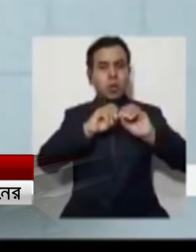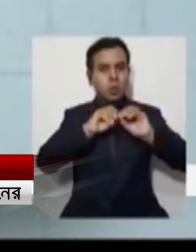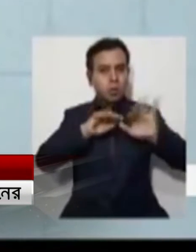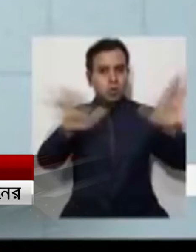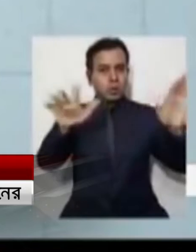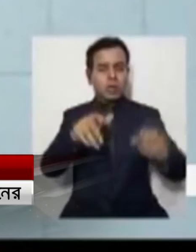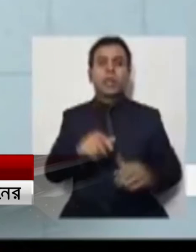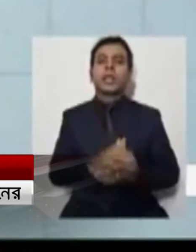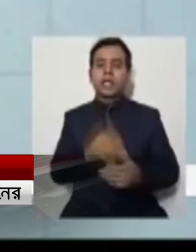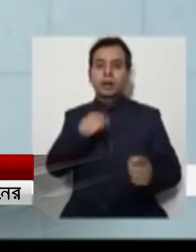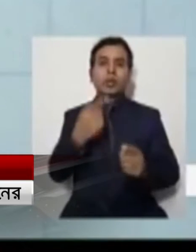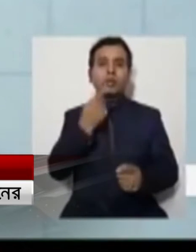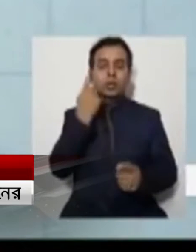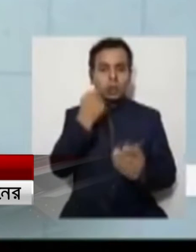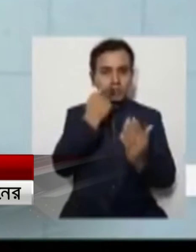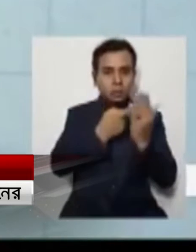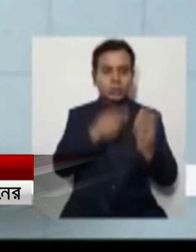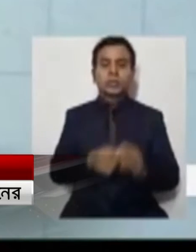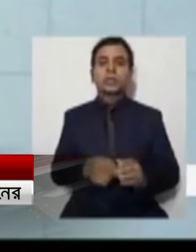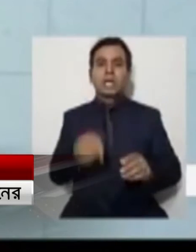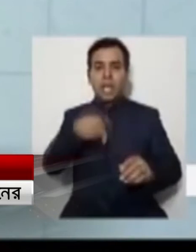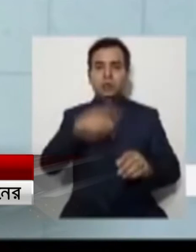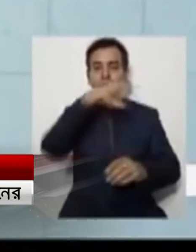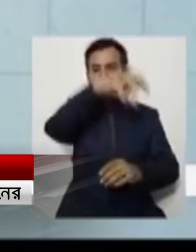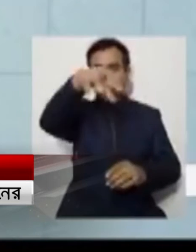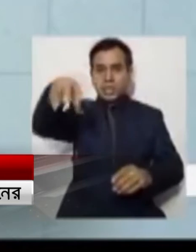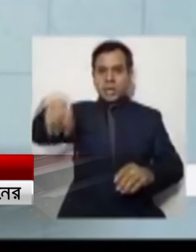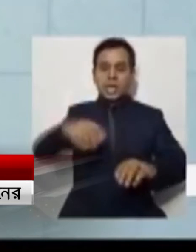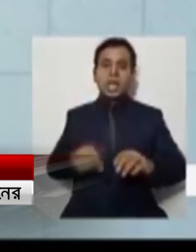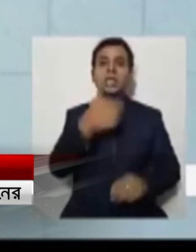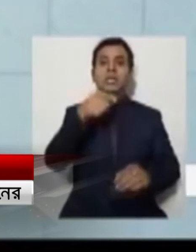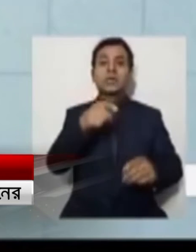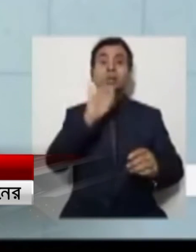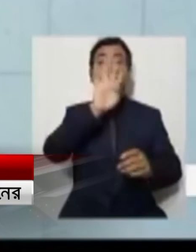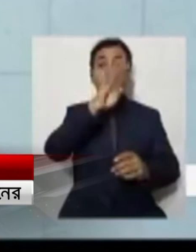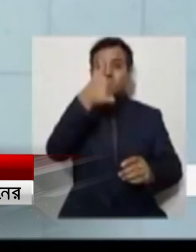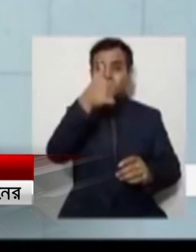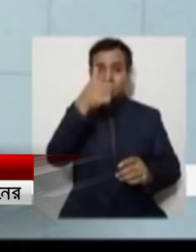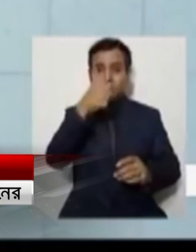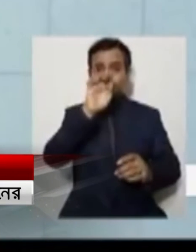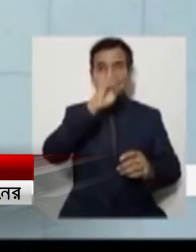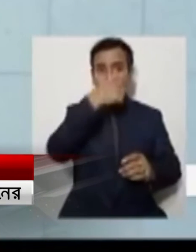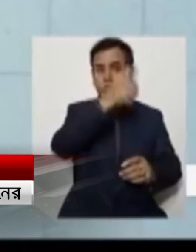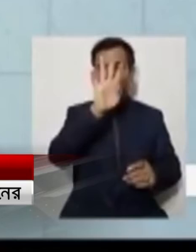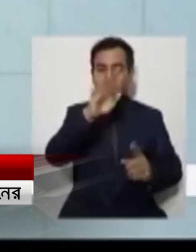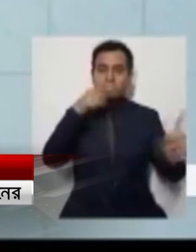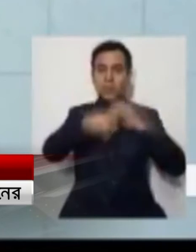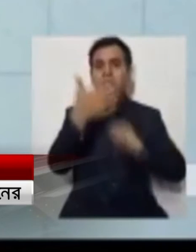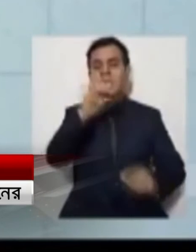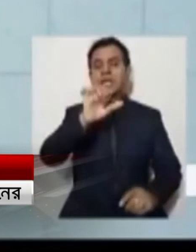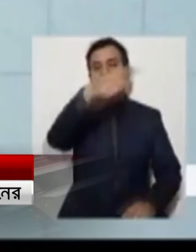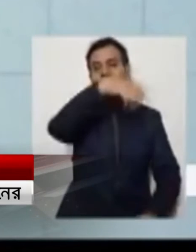60 এবং নতুন ভাবে আক্রান্ত হয়েছে যে 2টি জেলা, তা হলো